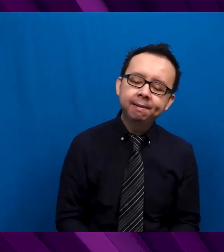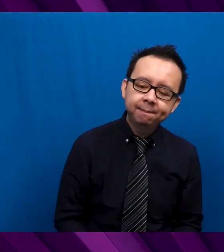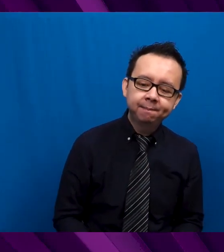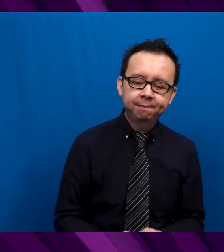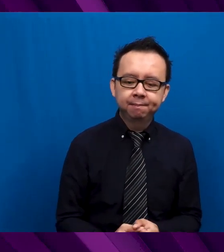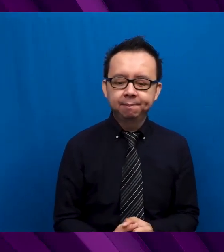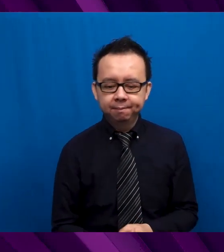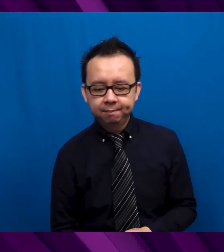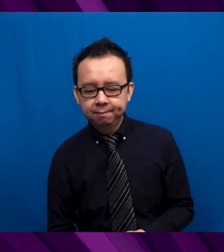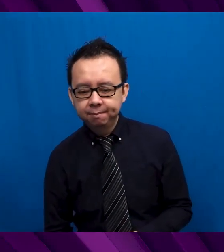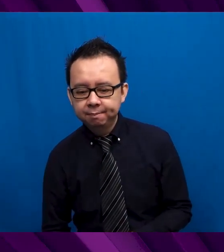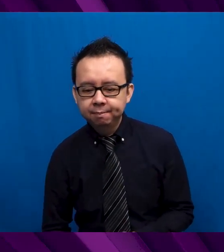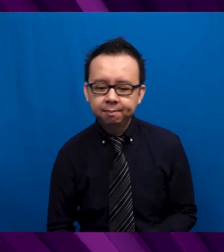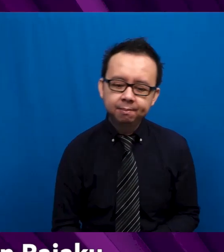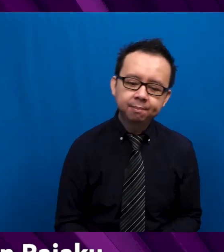berharap